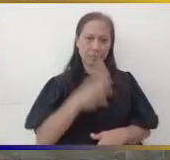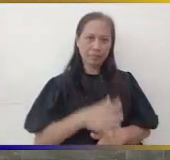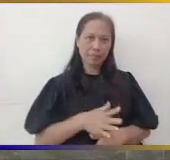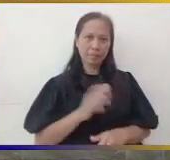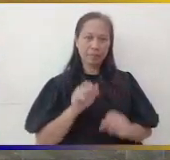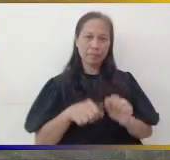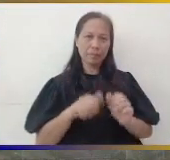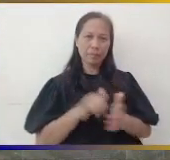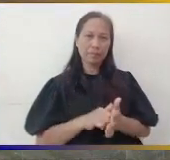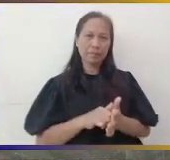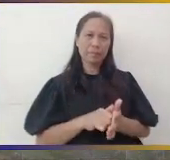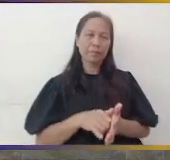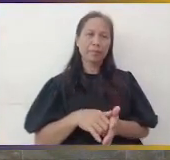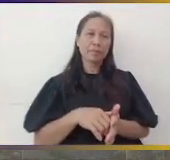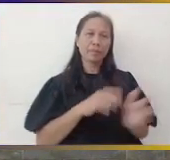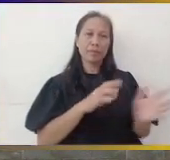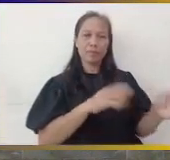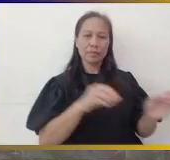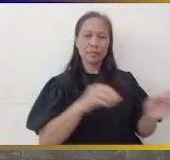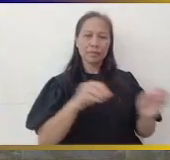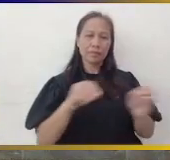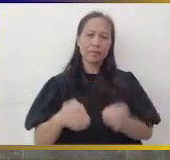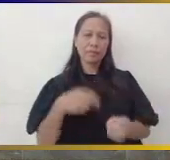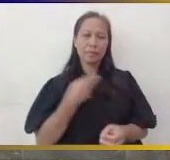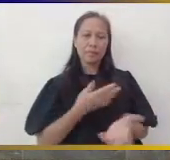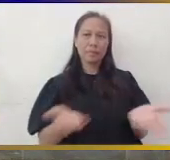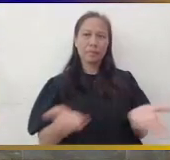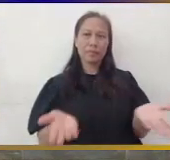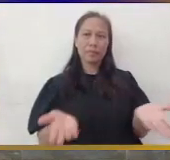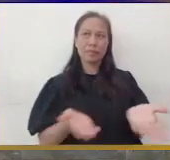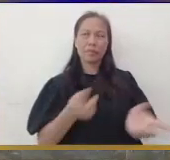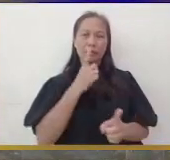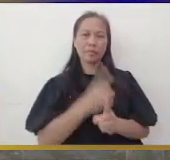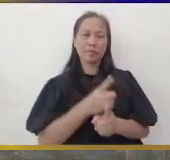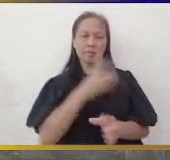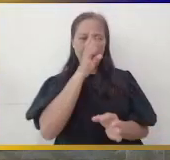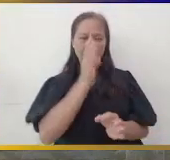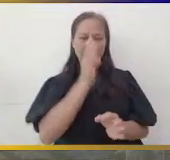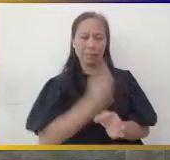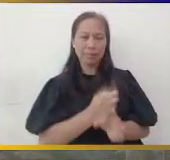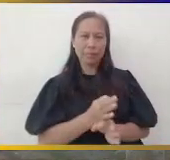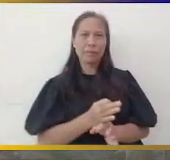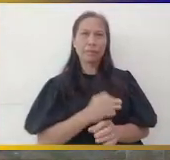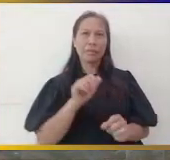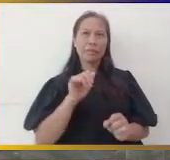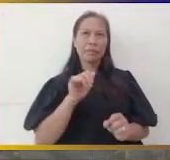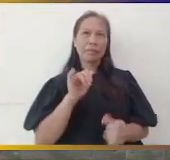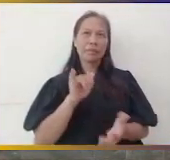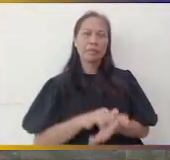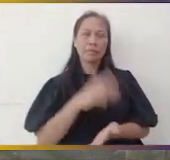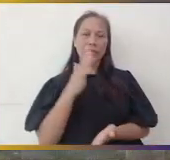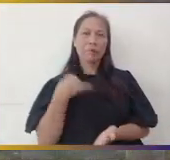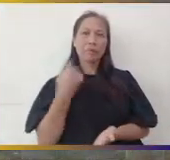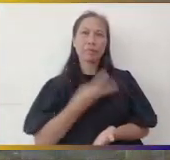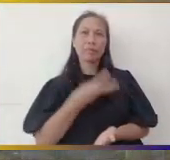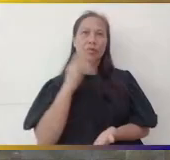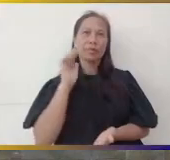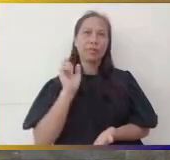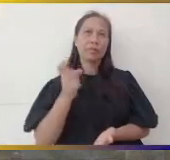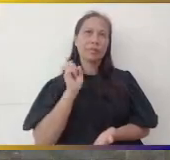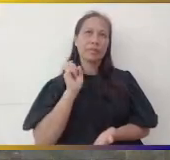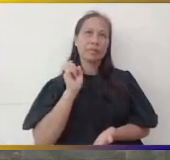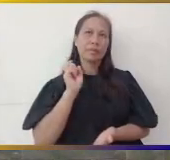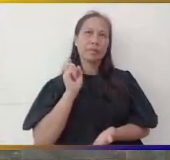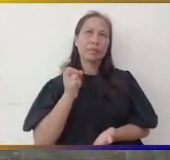Tamang pananampalataya you see that's the reason why we are studying Baptist history and ah Para po sa amin pong mga bisita